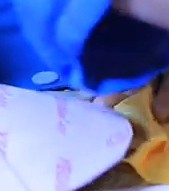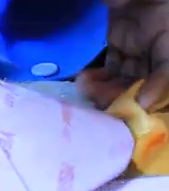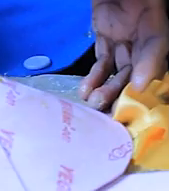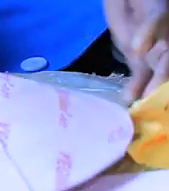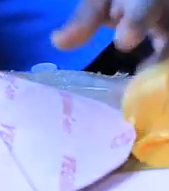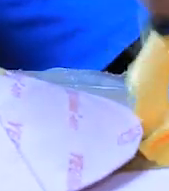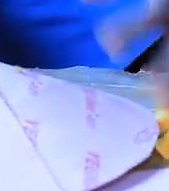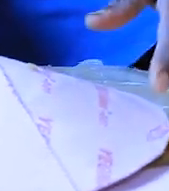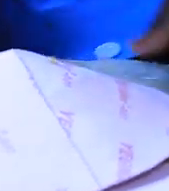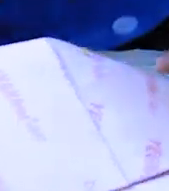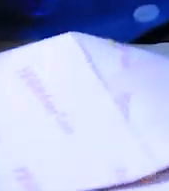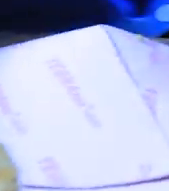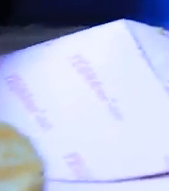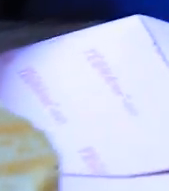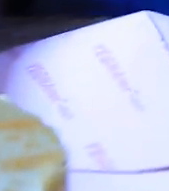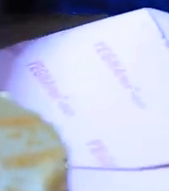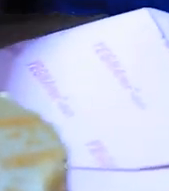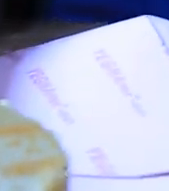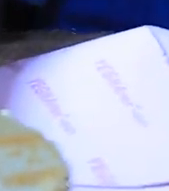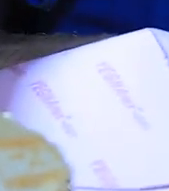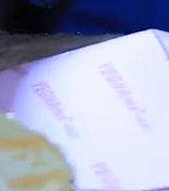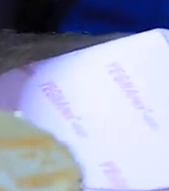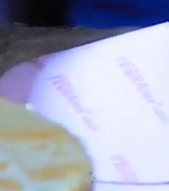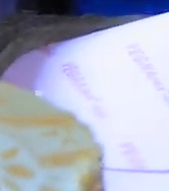እቺን ነው ቀበላለሁ።